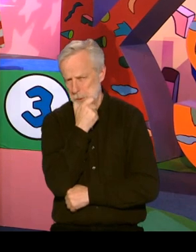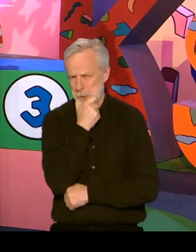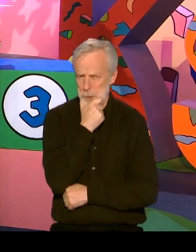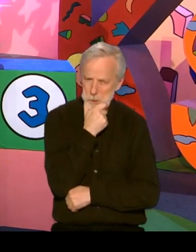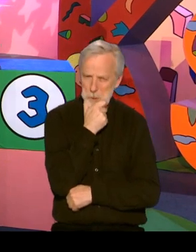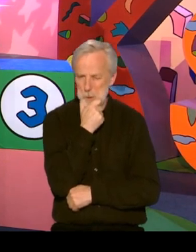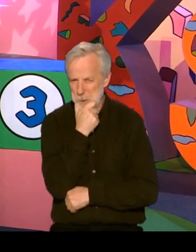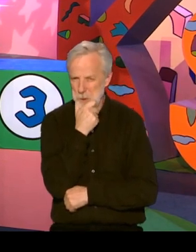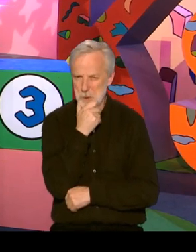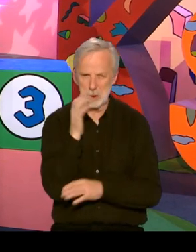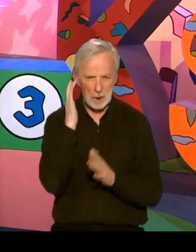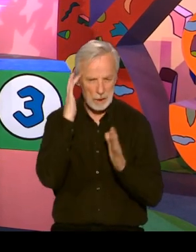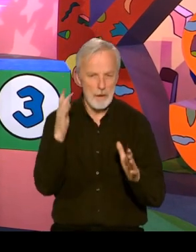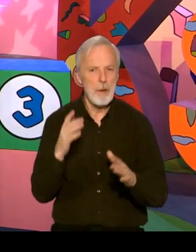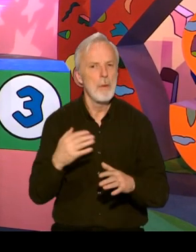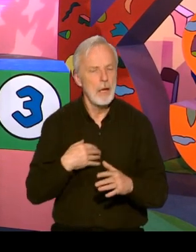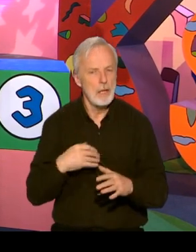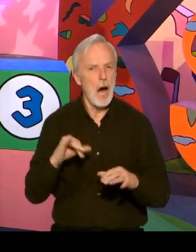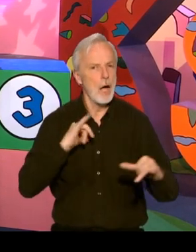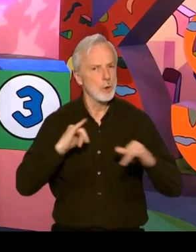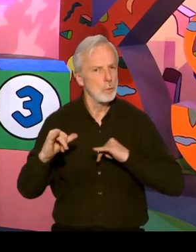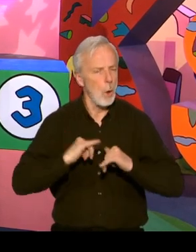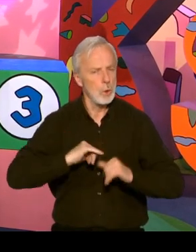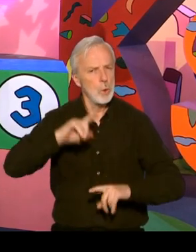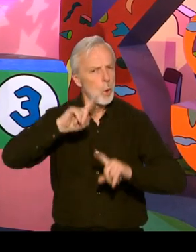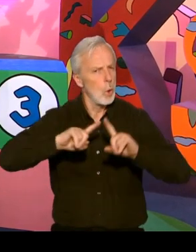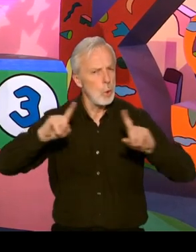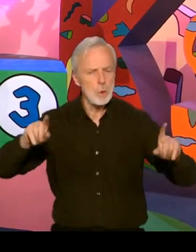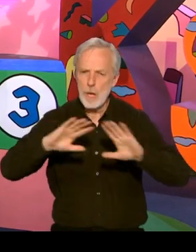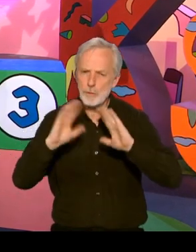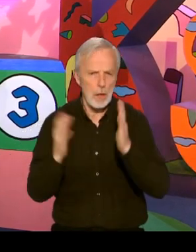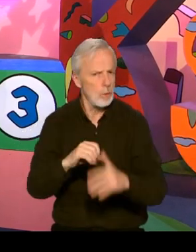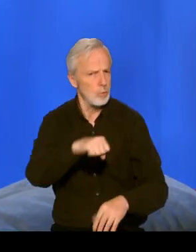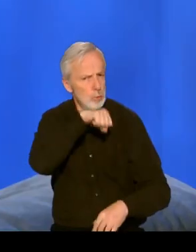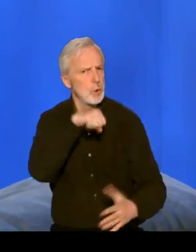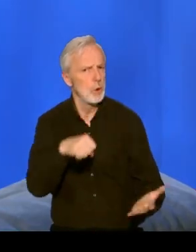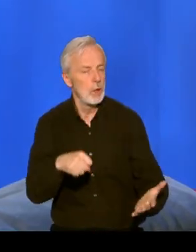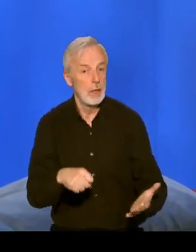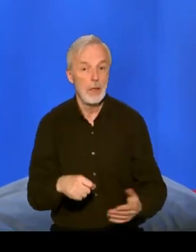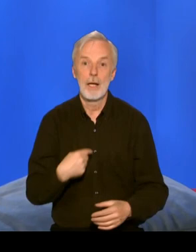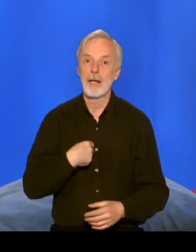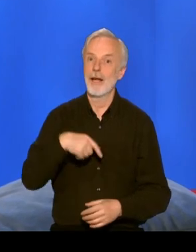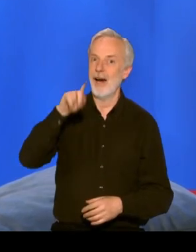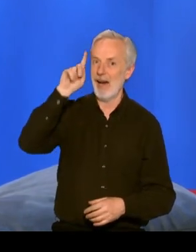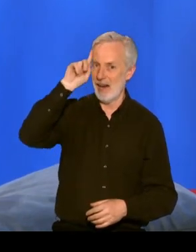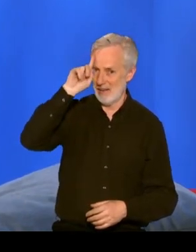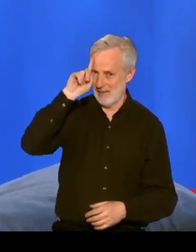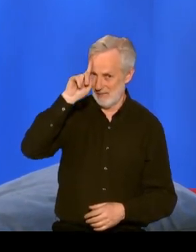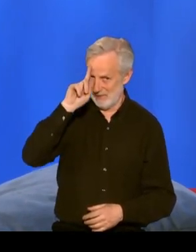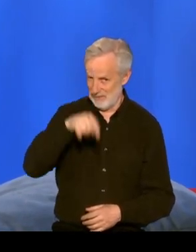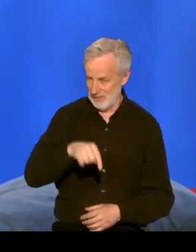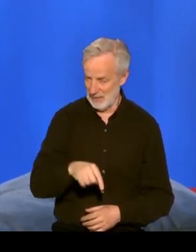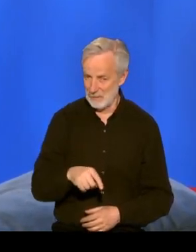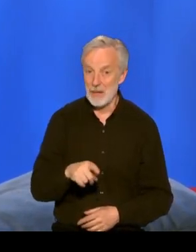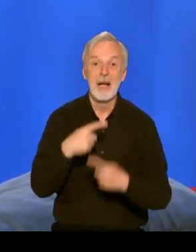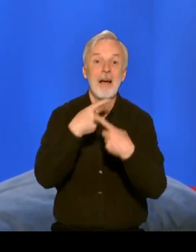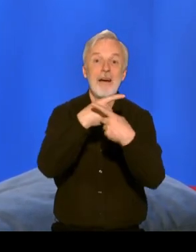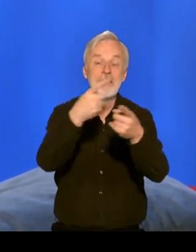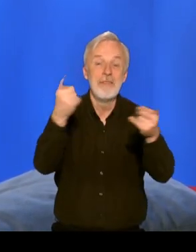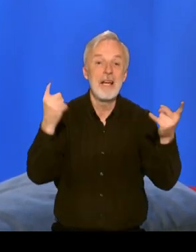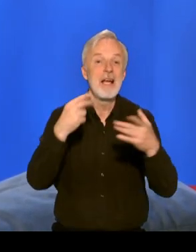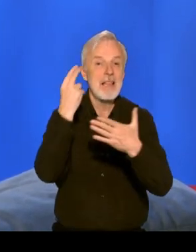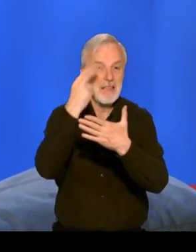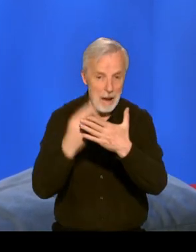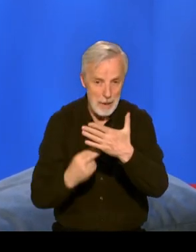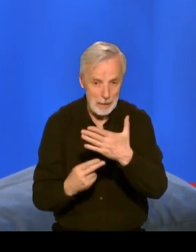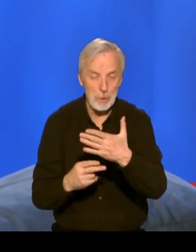já mám sporty ráda vlastně všechny. Ne, tak já už vím. Ať to namalují školkáčci. Jaký